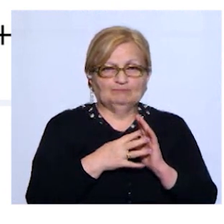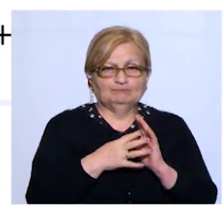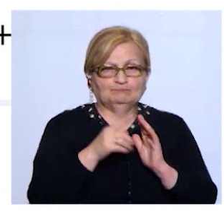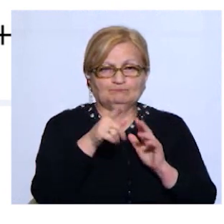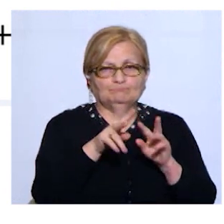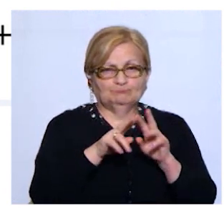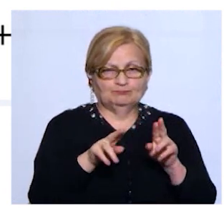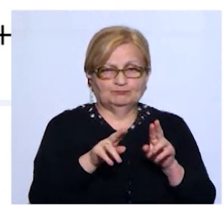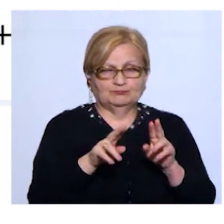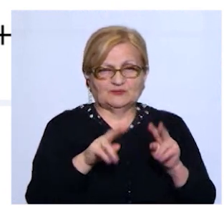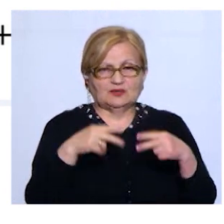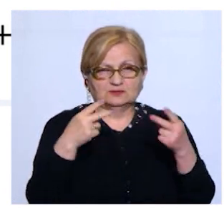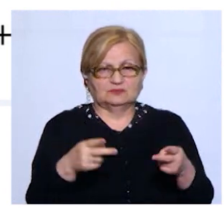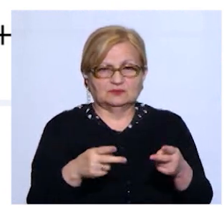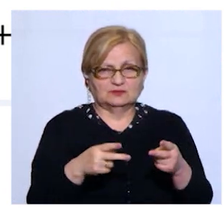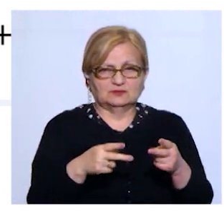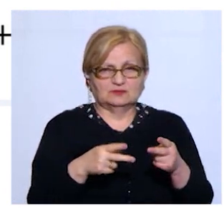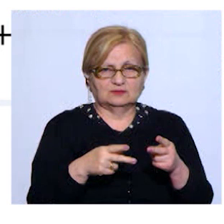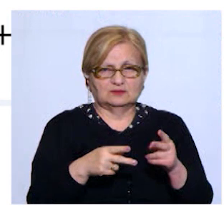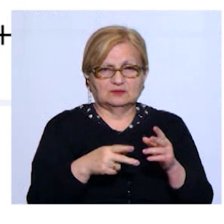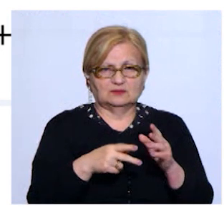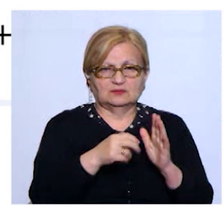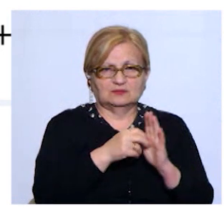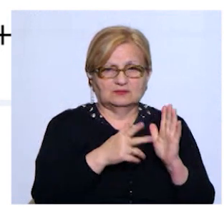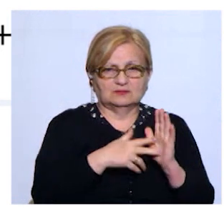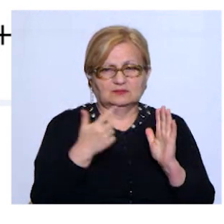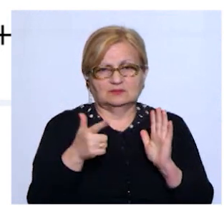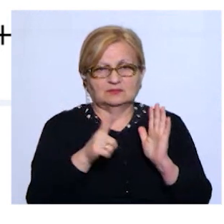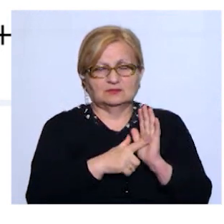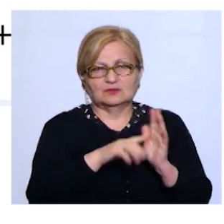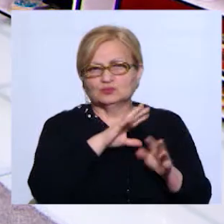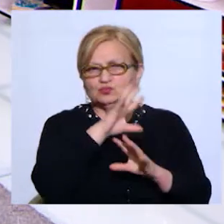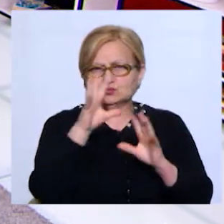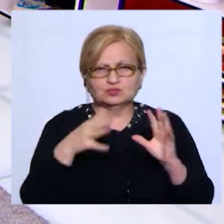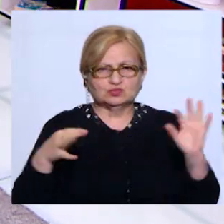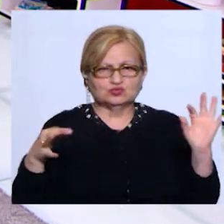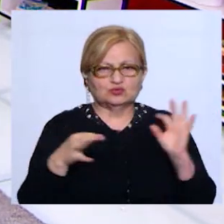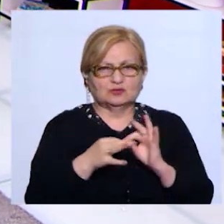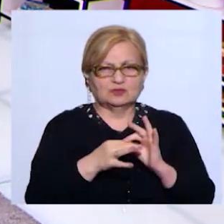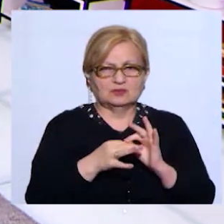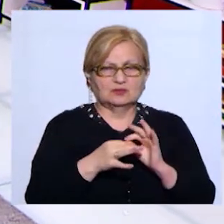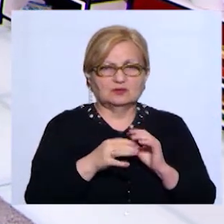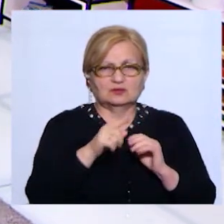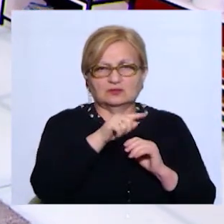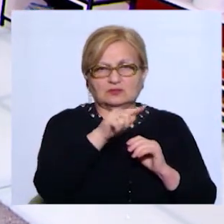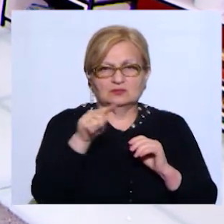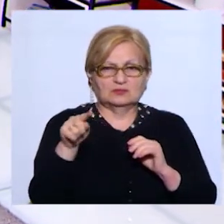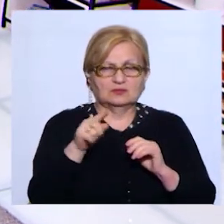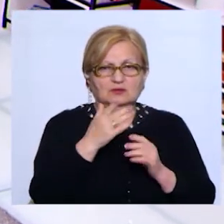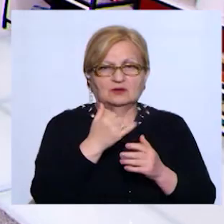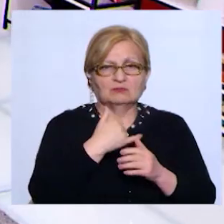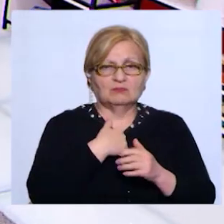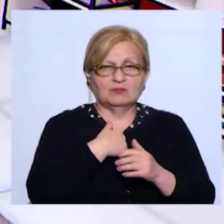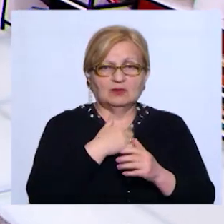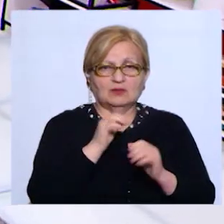ასევე გადავიტანე 18 და 27 და აი ამ ფორმით შევაერთე. და აი ეს მონაცემები ნახეთ მაძლევს დამუშავების საშუალებას,